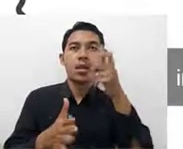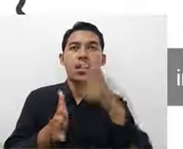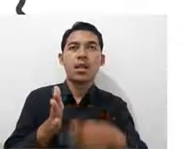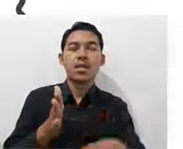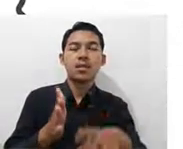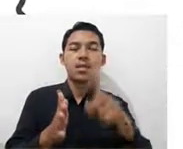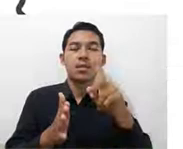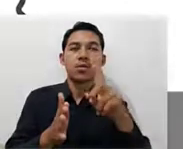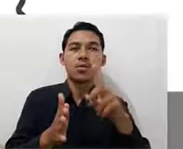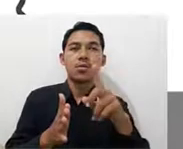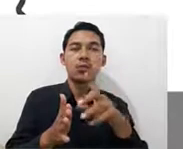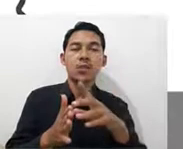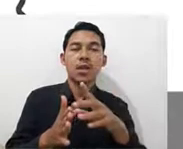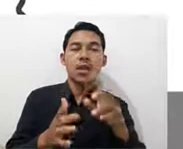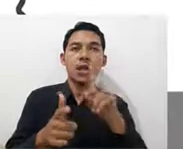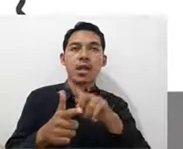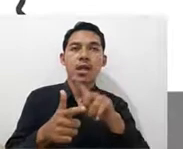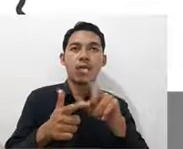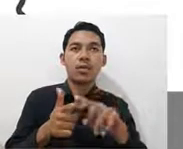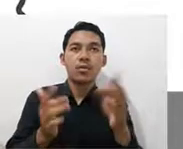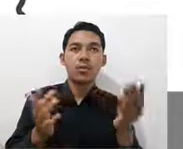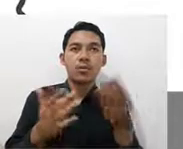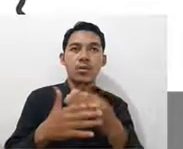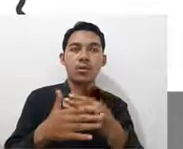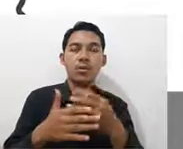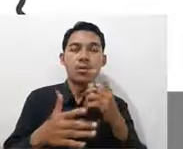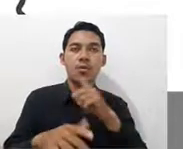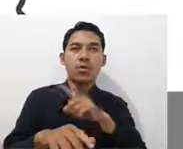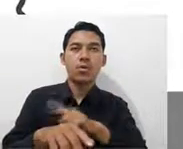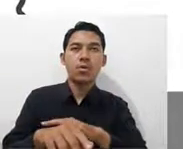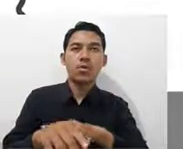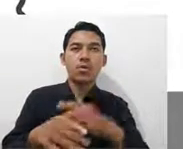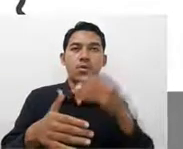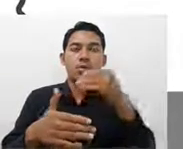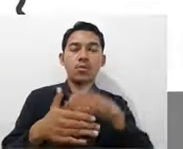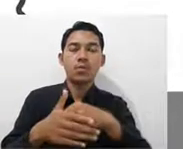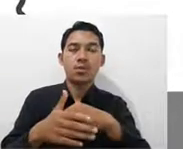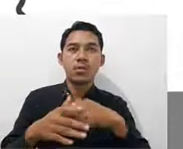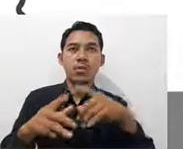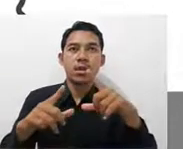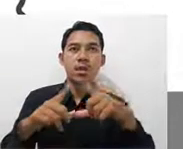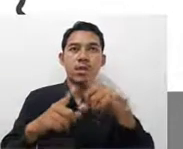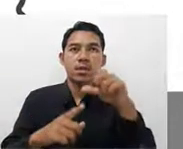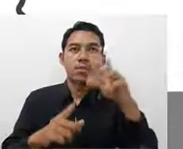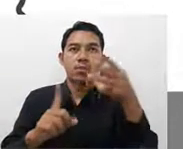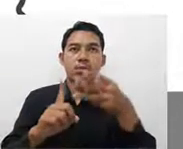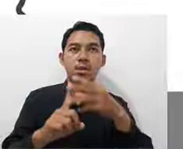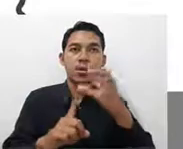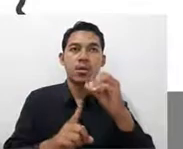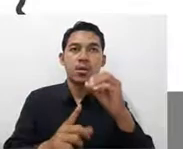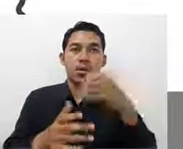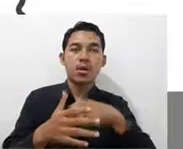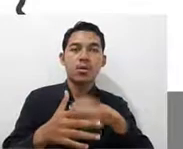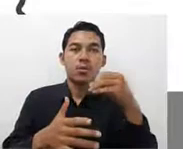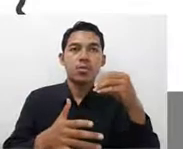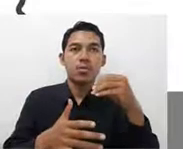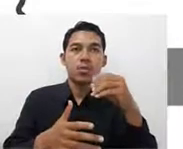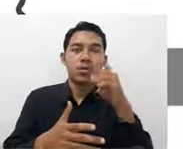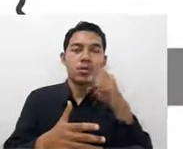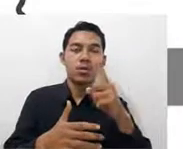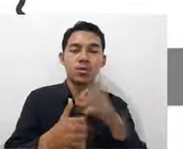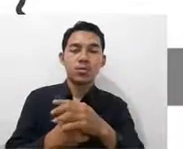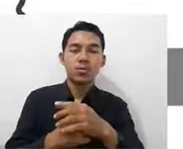1. Dan atau sebaliknya, saat inputnya A nya 1, B nya 0, maka outputnya bernilai